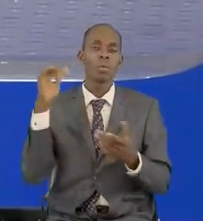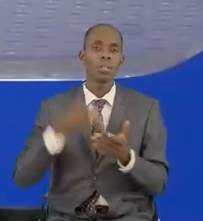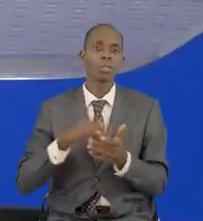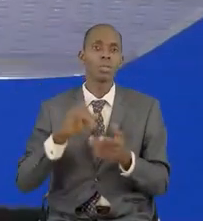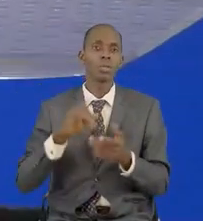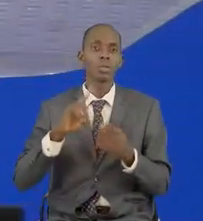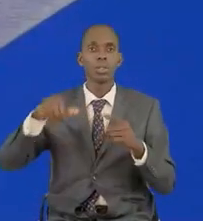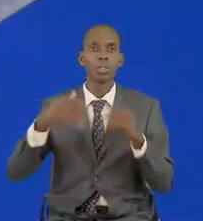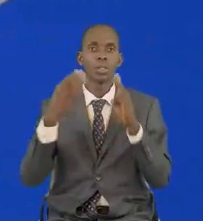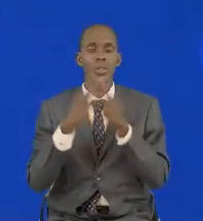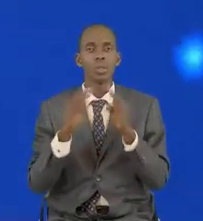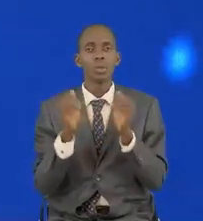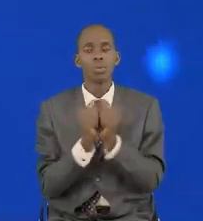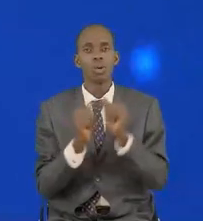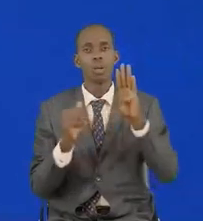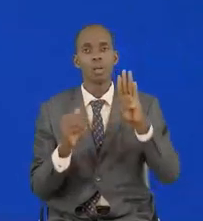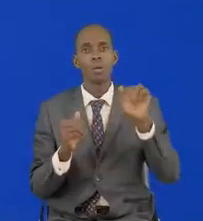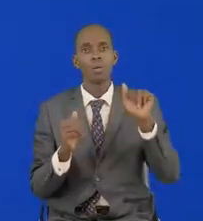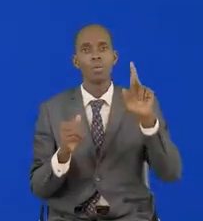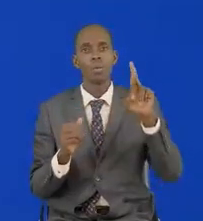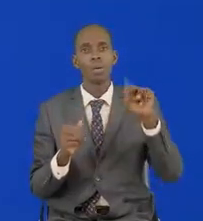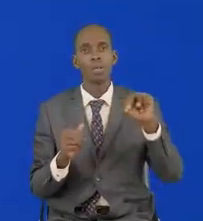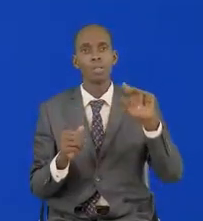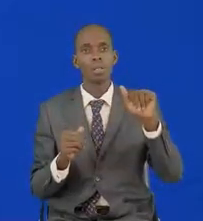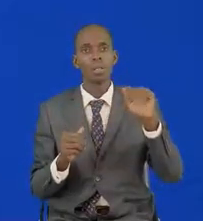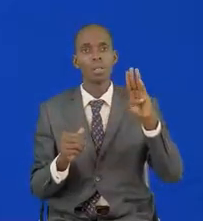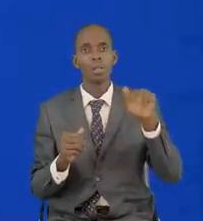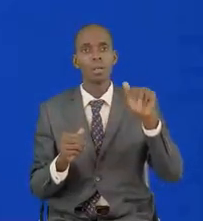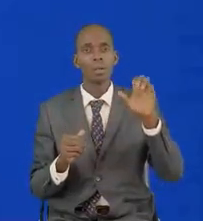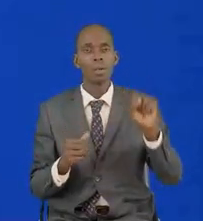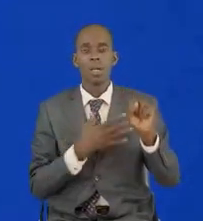je montais de nouveau à Jérusalem avec